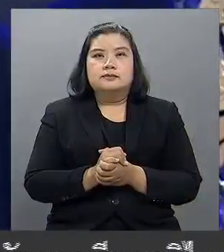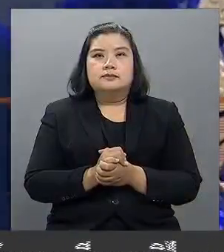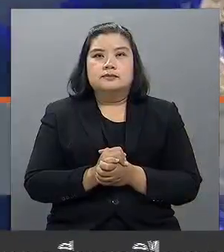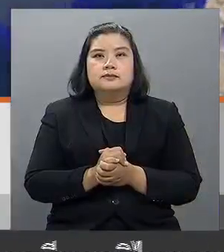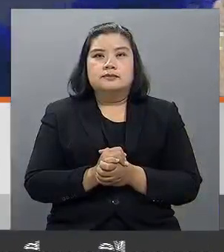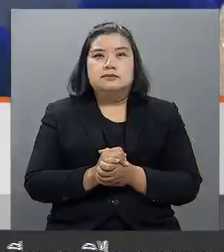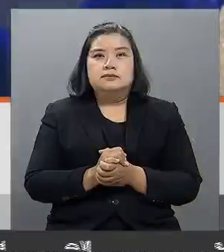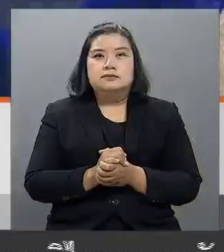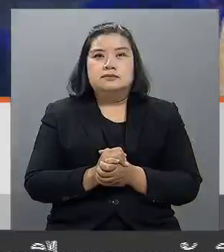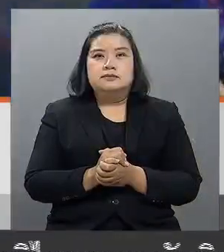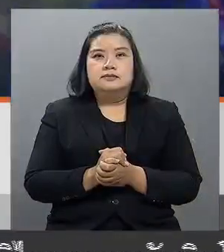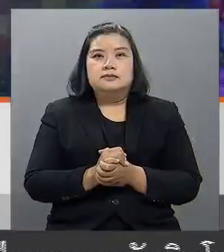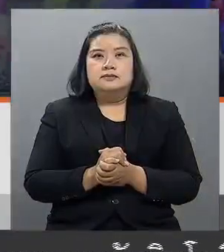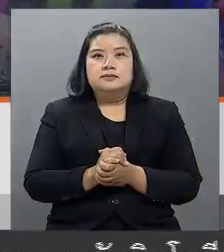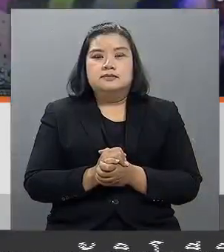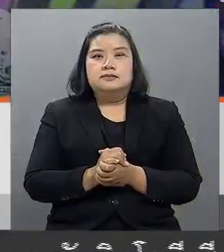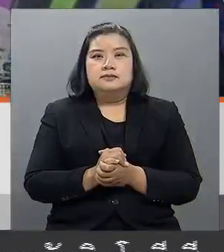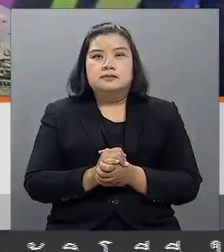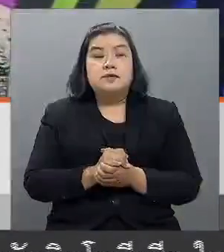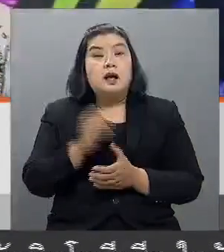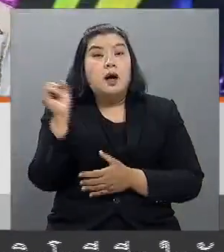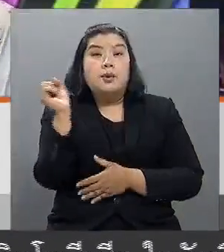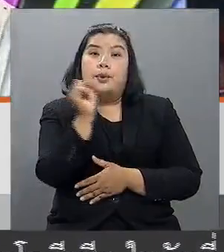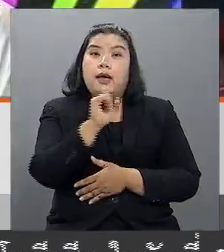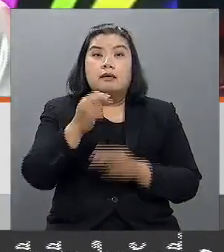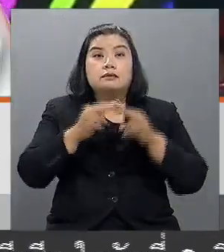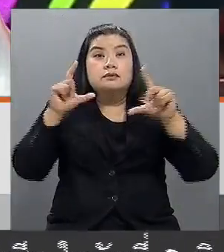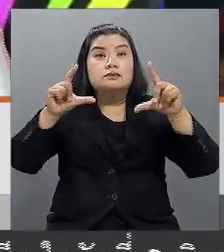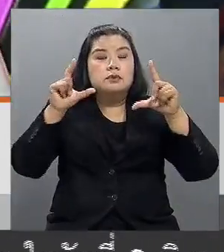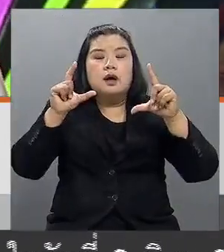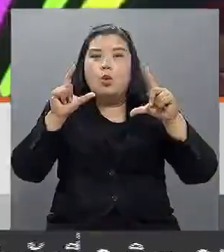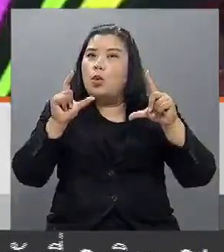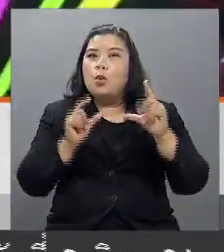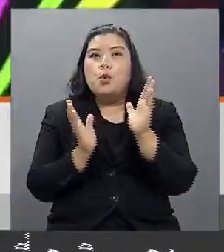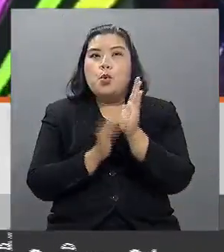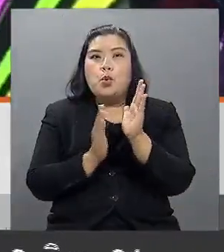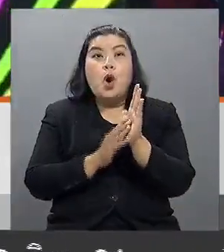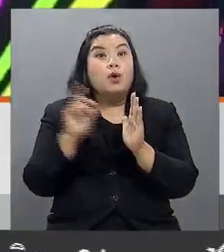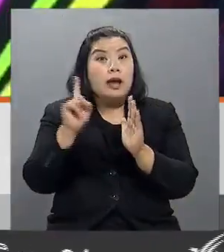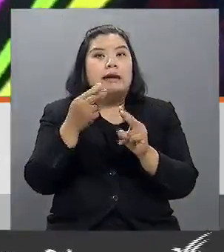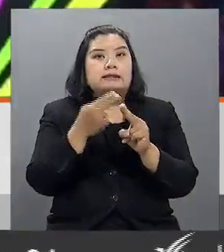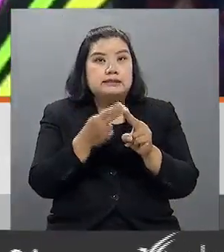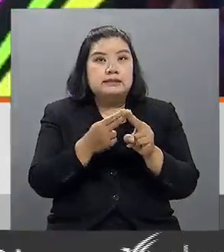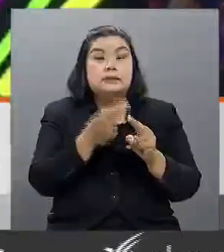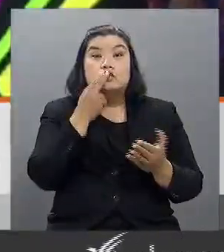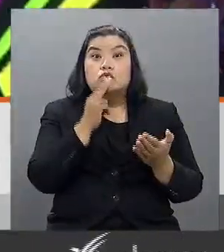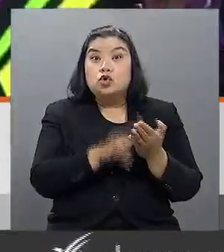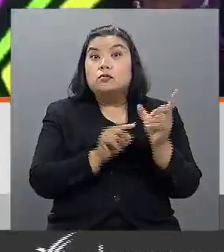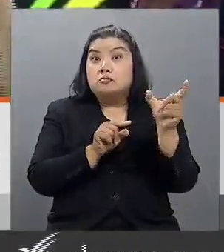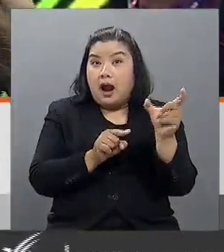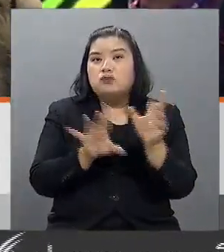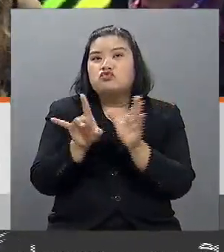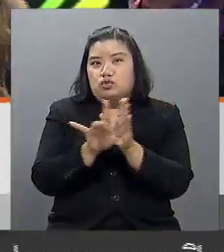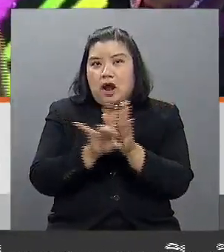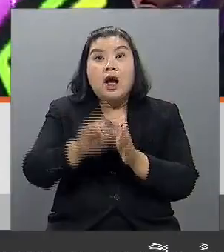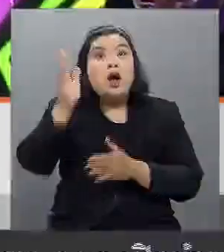อ เป็นหนึ่งในเพลงดังแจ้งเกิดอยู่แล้วสำหรับจดหมายฉบับสุดท้ายของเกษมคมสันที่โด่งดังถึงขนาดว่